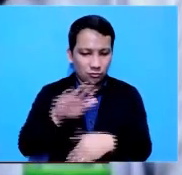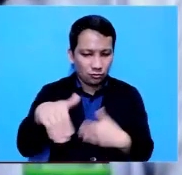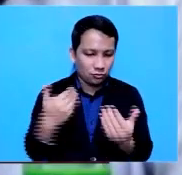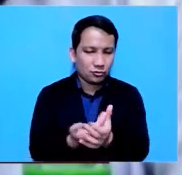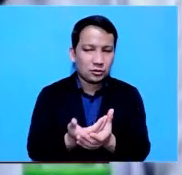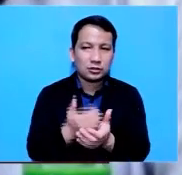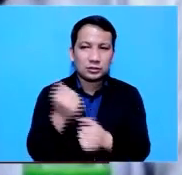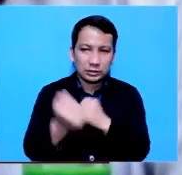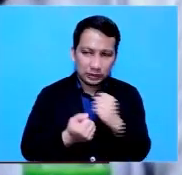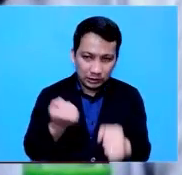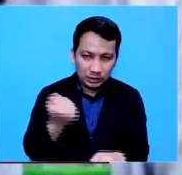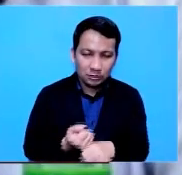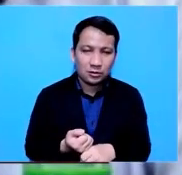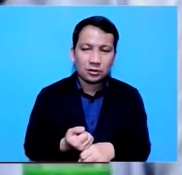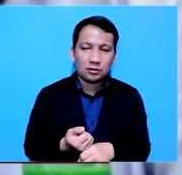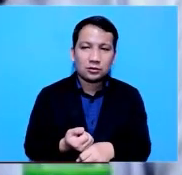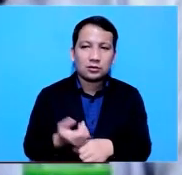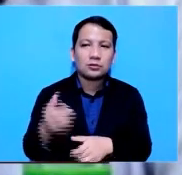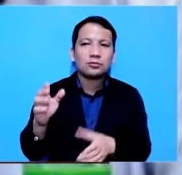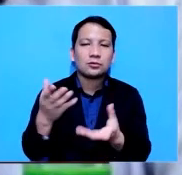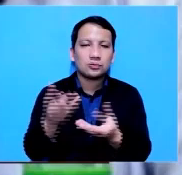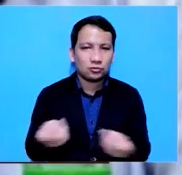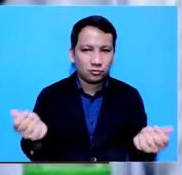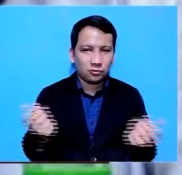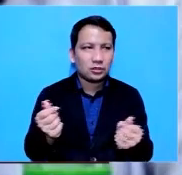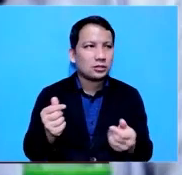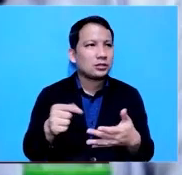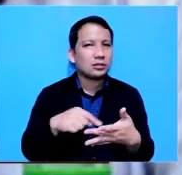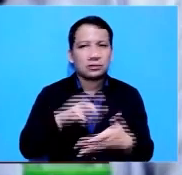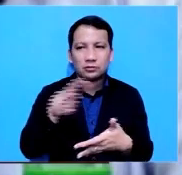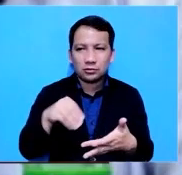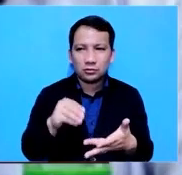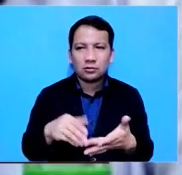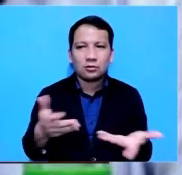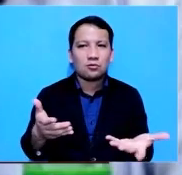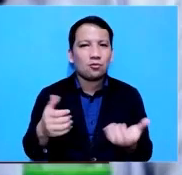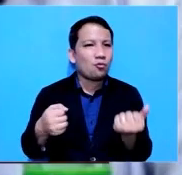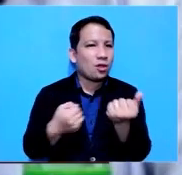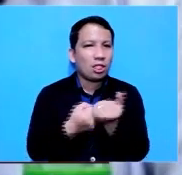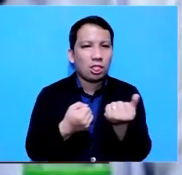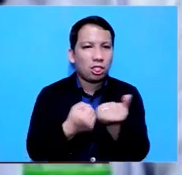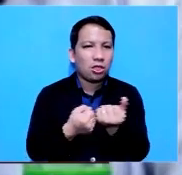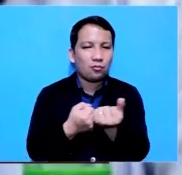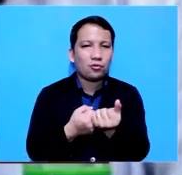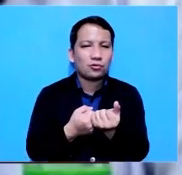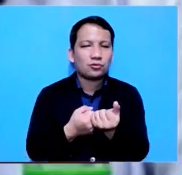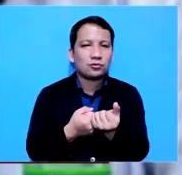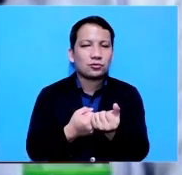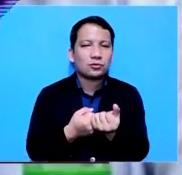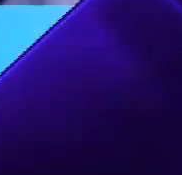actually already consumed middle of the year plan with no apparent source of replenishment inside.